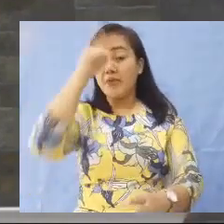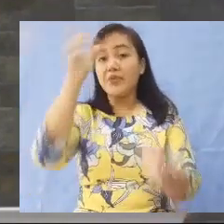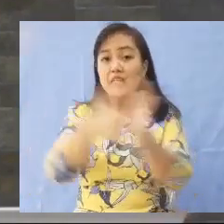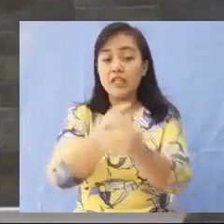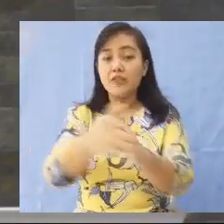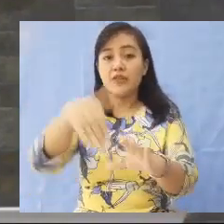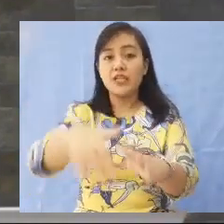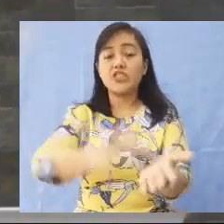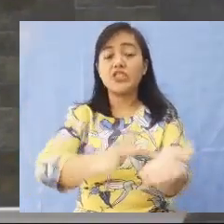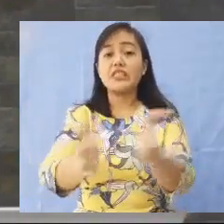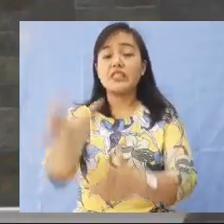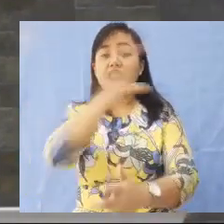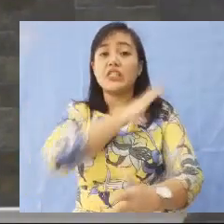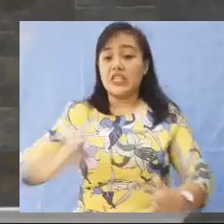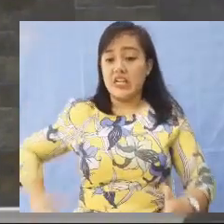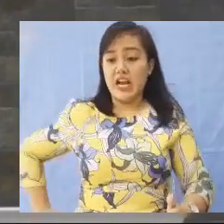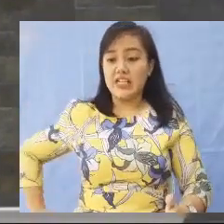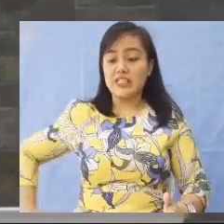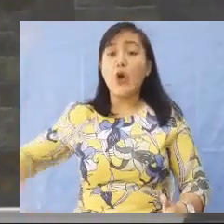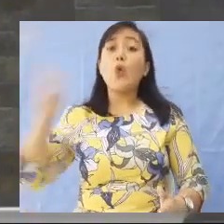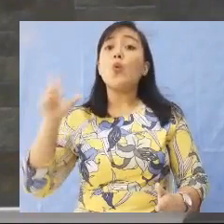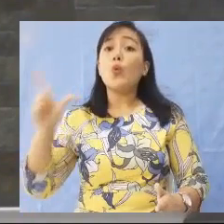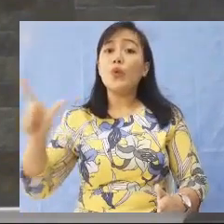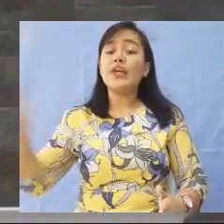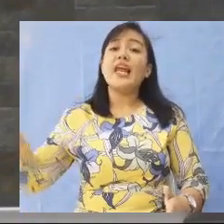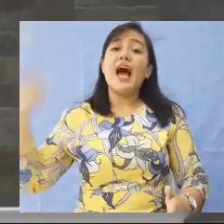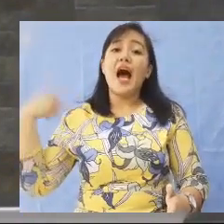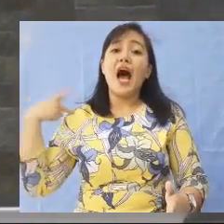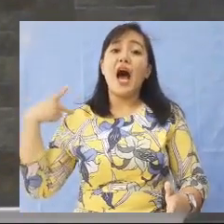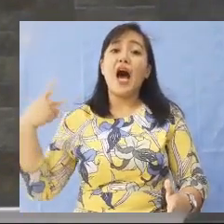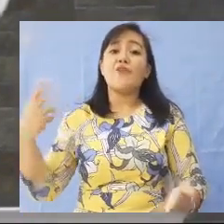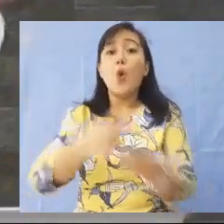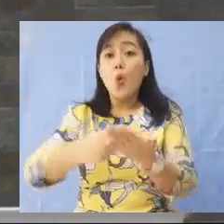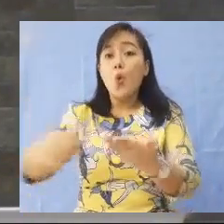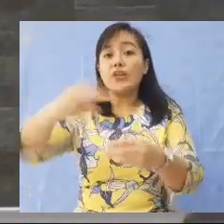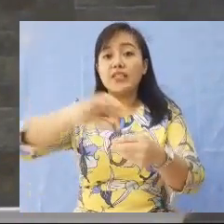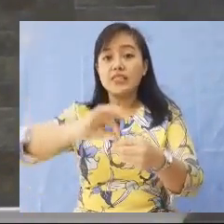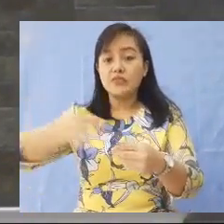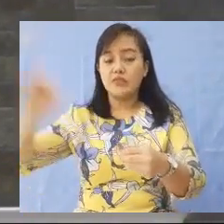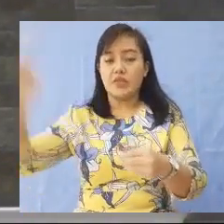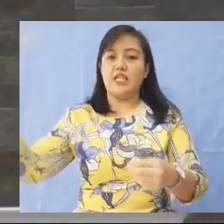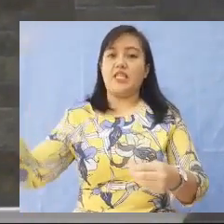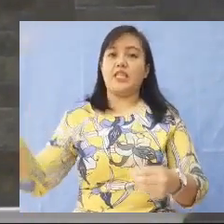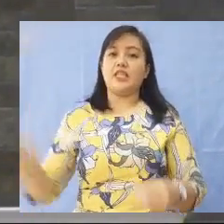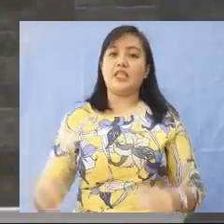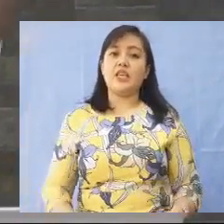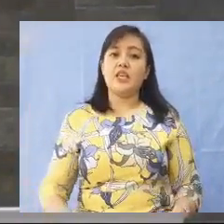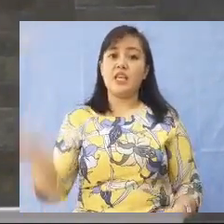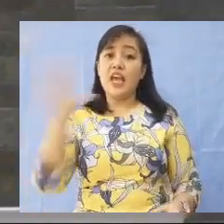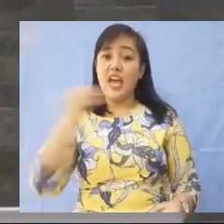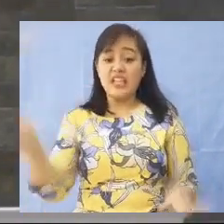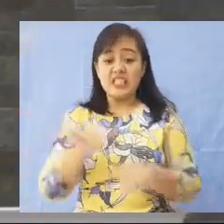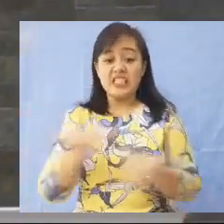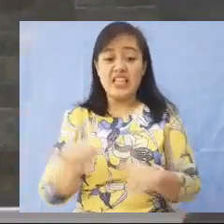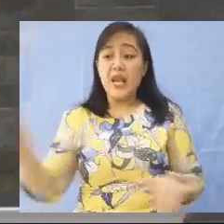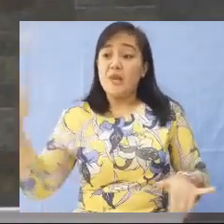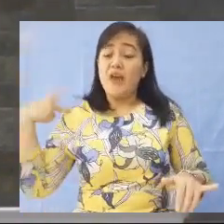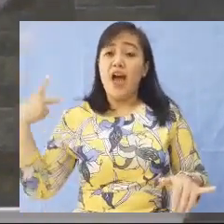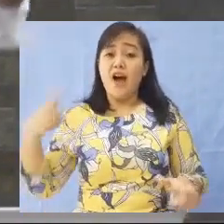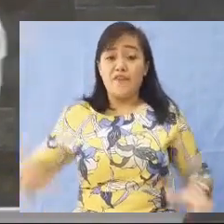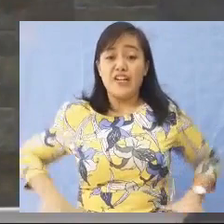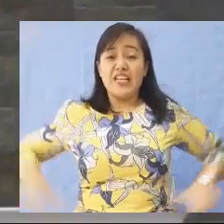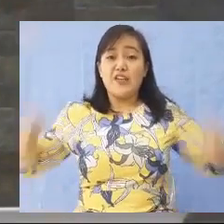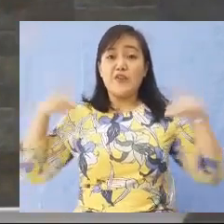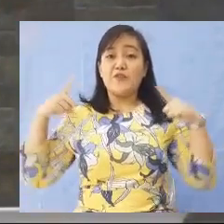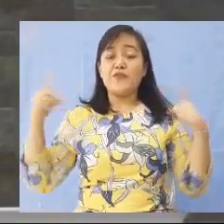ay parang isang tubig na mamumuhay sa Kanya, a living water, a fresh living water, at kailanman hindi